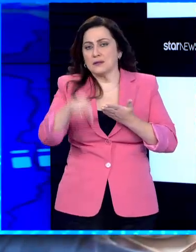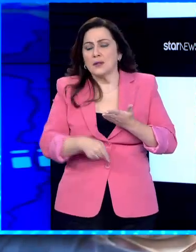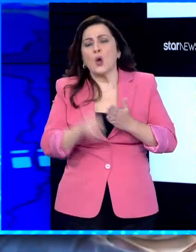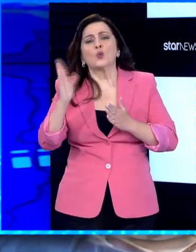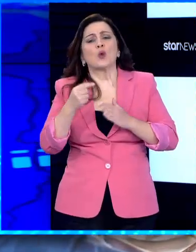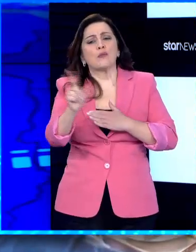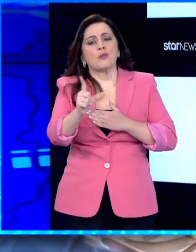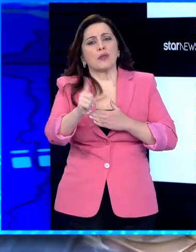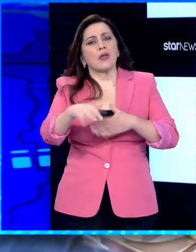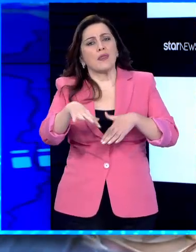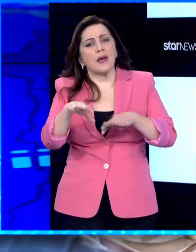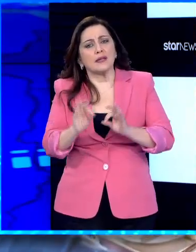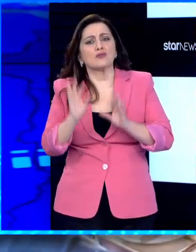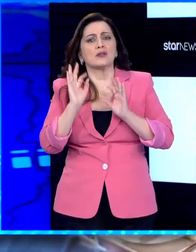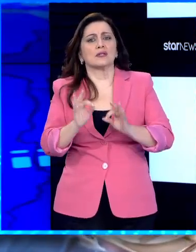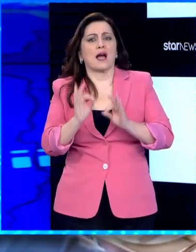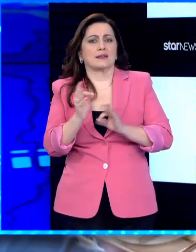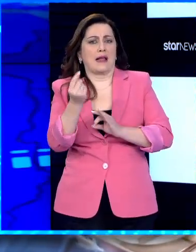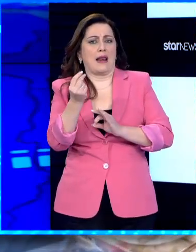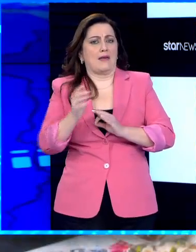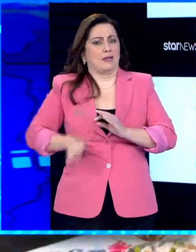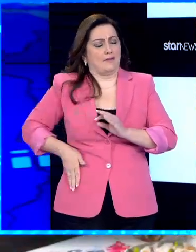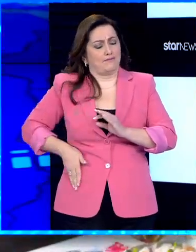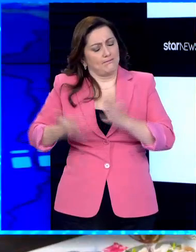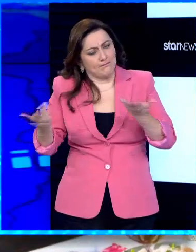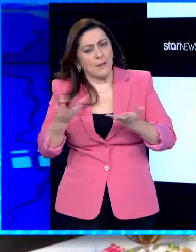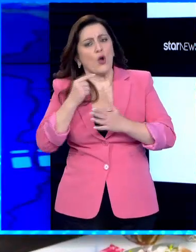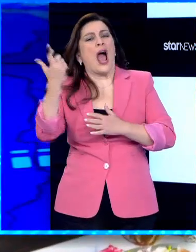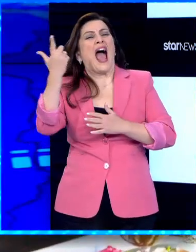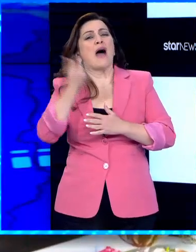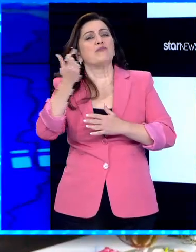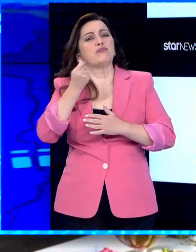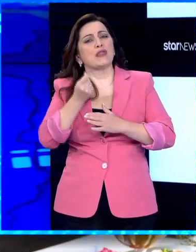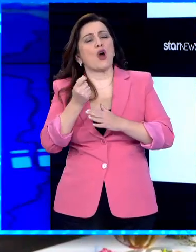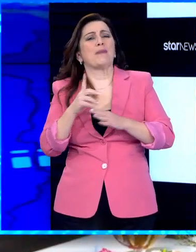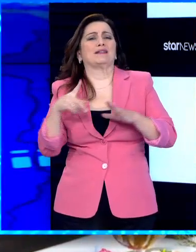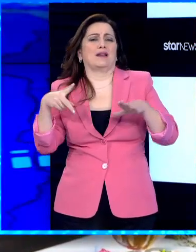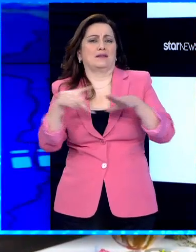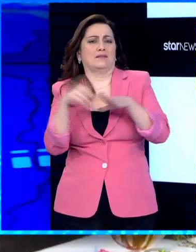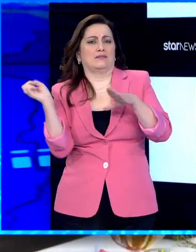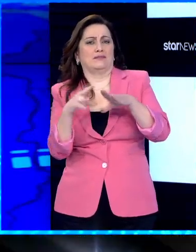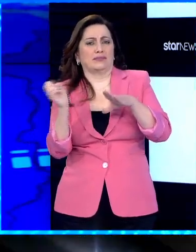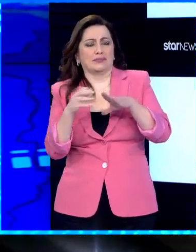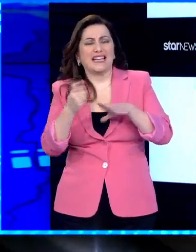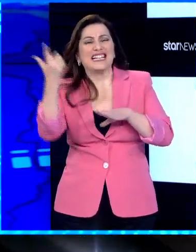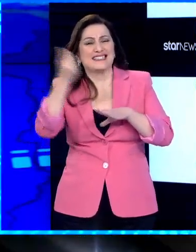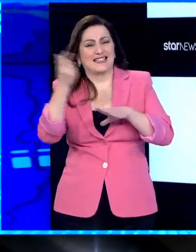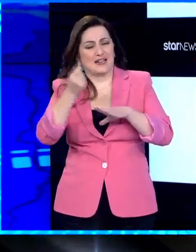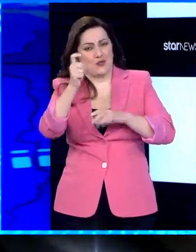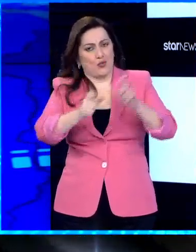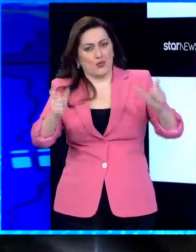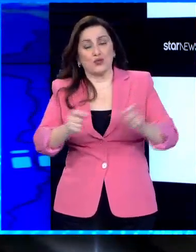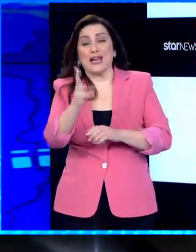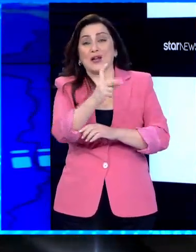από τη Δευτέρα θα αρχίσουν να ζεσταίνουν και οι τσέπες μας, καθώς μπαίνουν και τα επιδόματα στους λογαριασμούς των συνταξιούχων. 21 του μήνα είναι